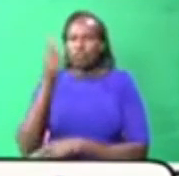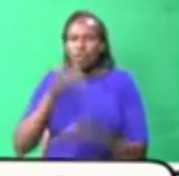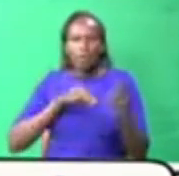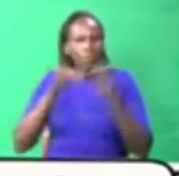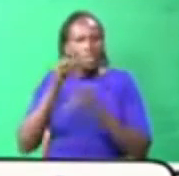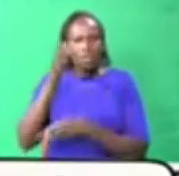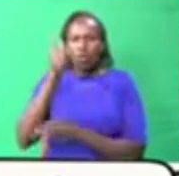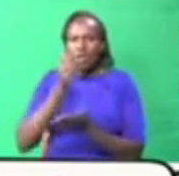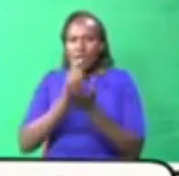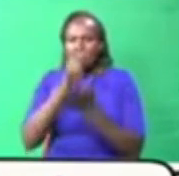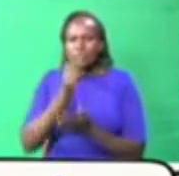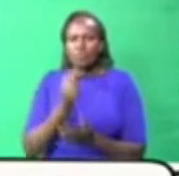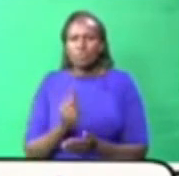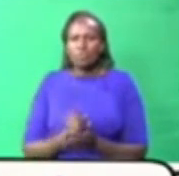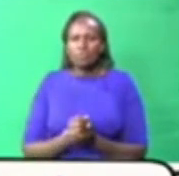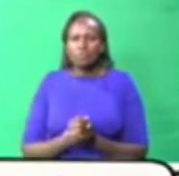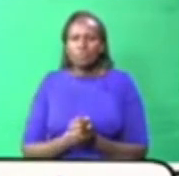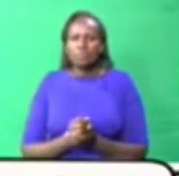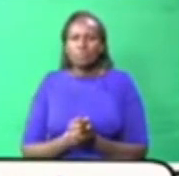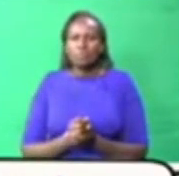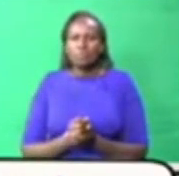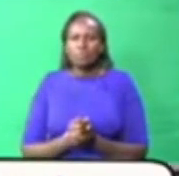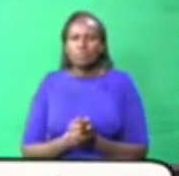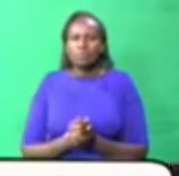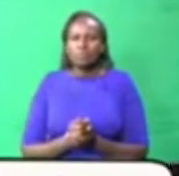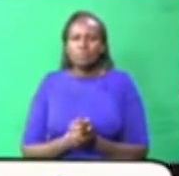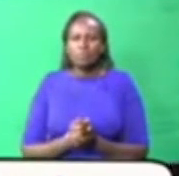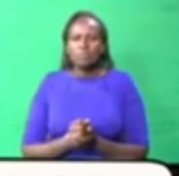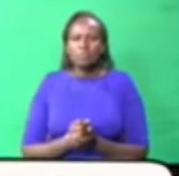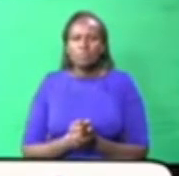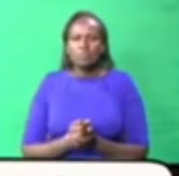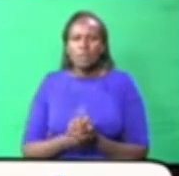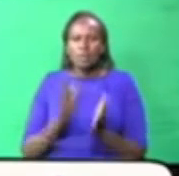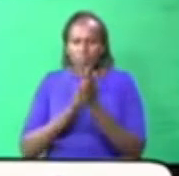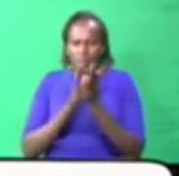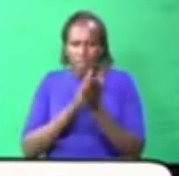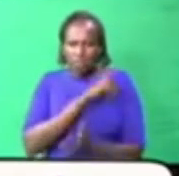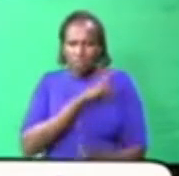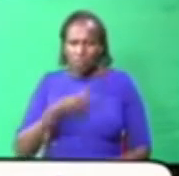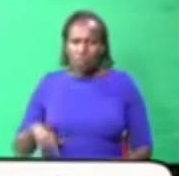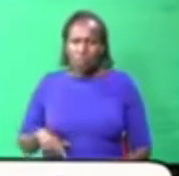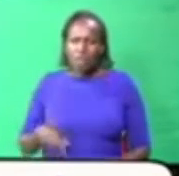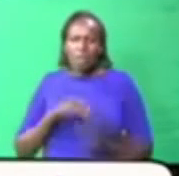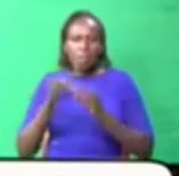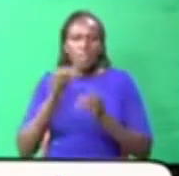help you to align with his will. Bwana Yesu asifiwe. May God